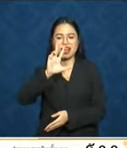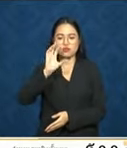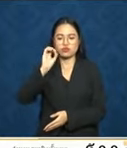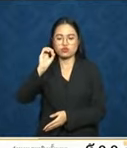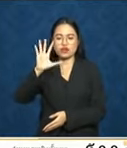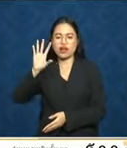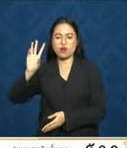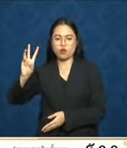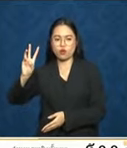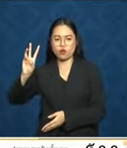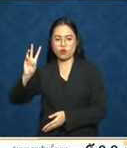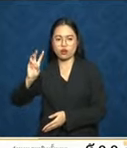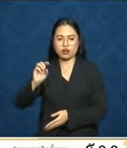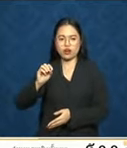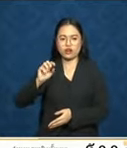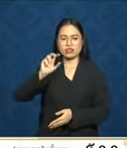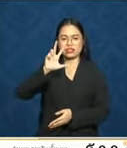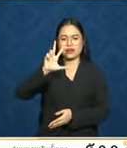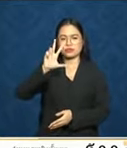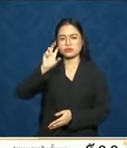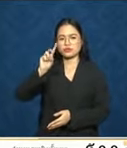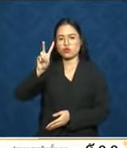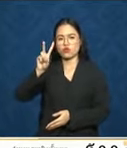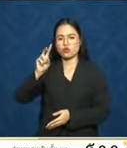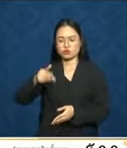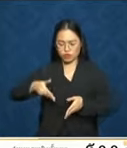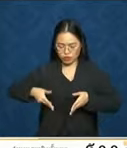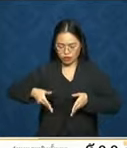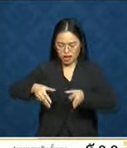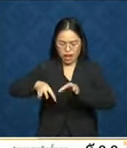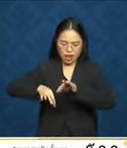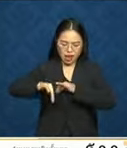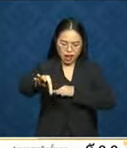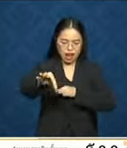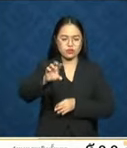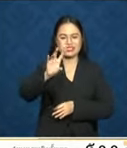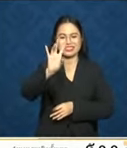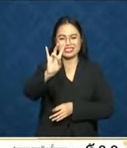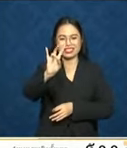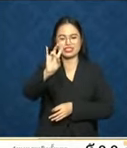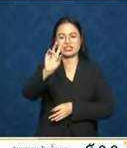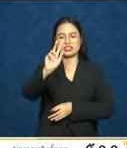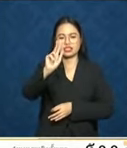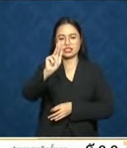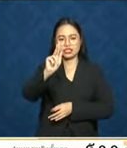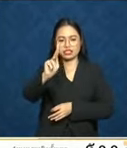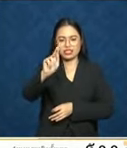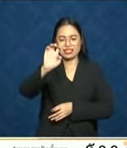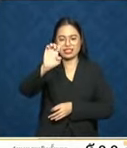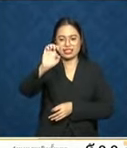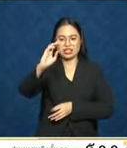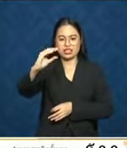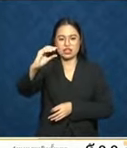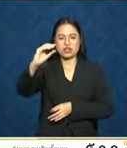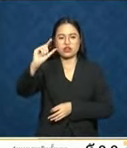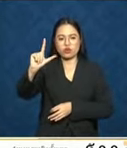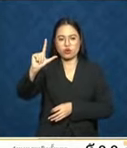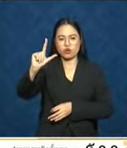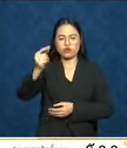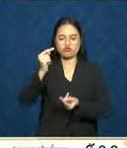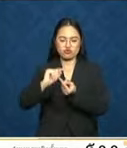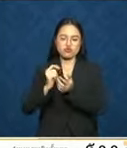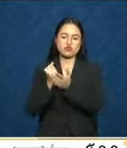ที่ทางหลวงหมายเลข32ได้ค่ะมีระยะทางประมาณ7กิโลเมตรนะคะซึ่งก็จะทำให้การจราจรระหว่างอำ